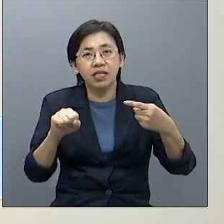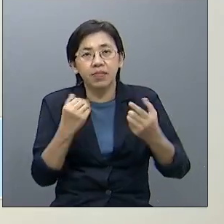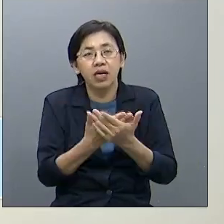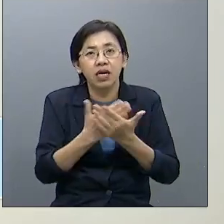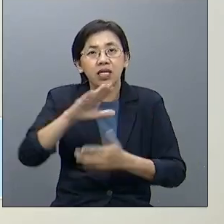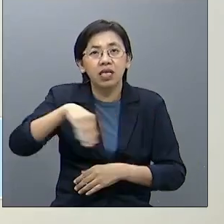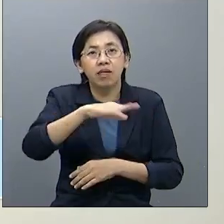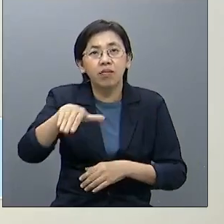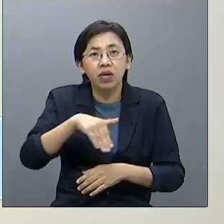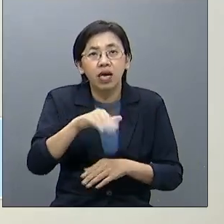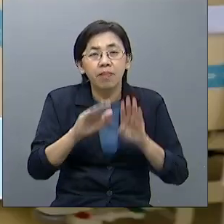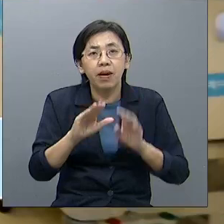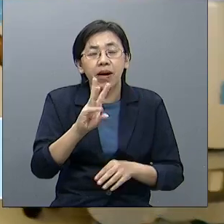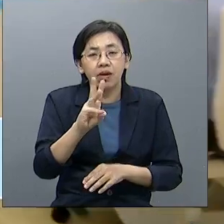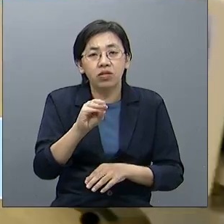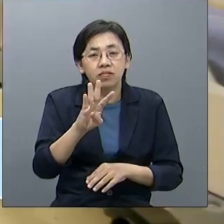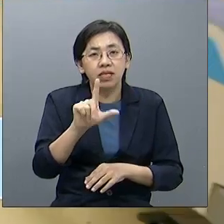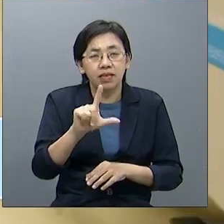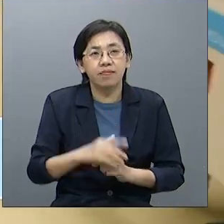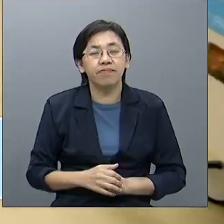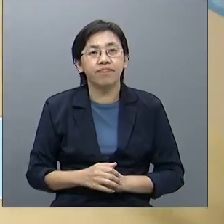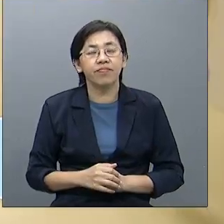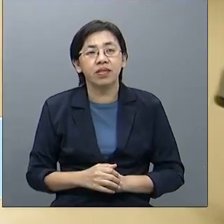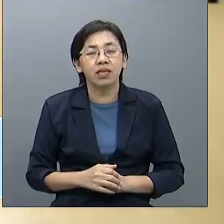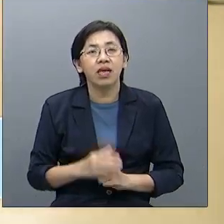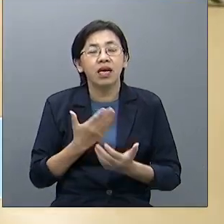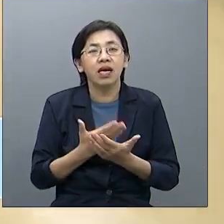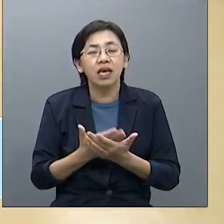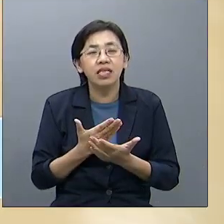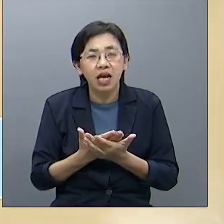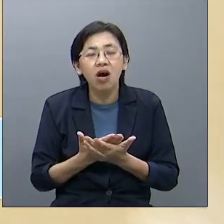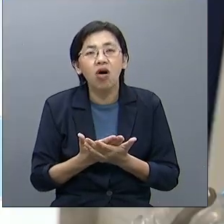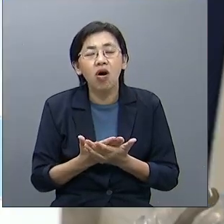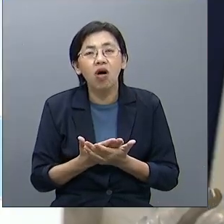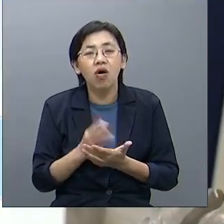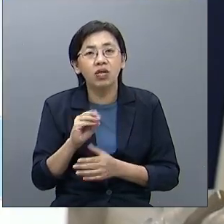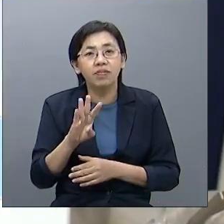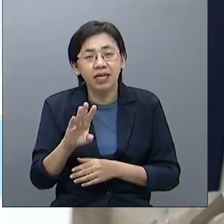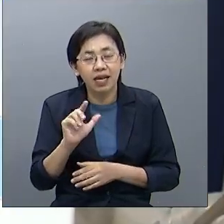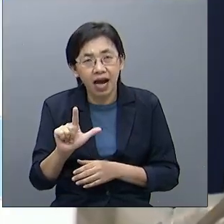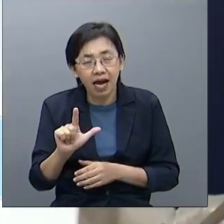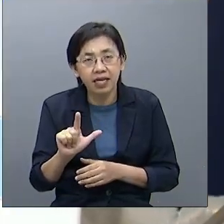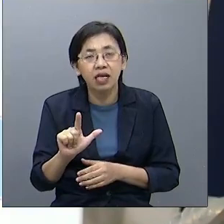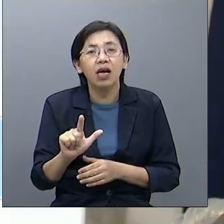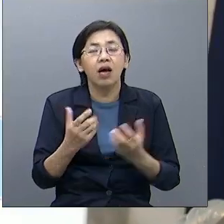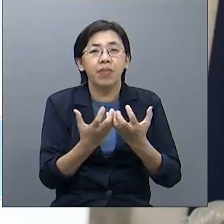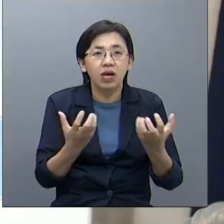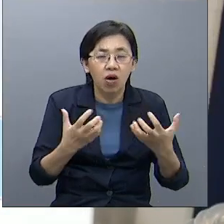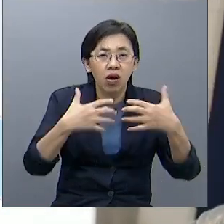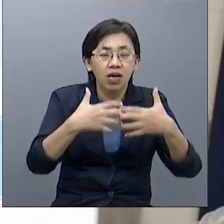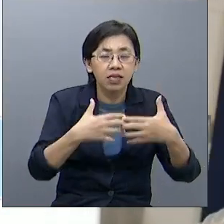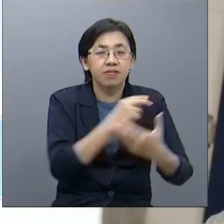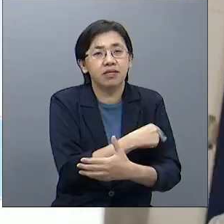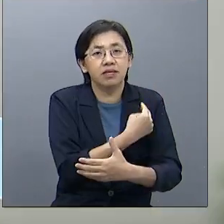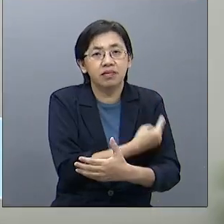นนี่เกือบ64 ล้านบาทซึ่งก็ได้ดำเนินการมอบในส่วนแรกก็คือส่วนของที่เป็นอุปกรณ์ทางการแพทย์ที่ใช้ใ